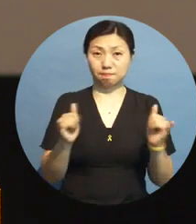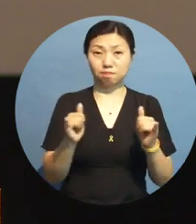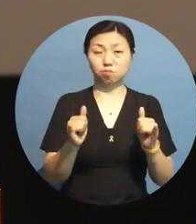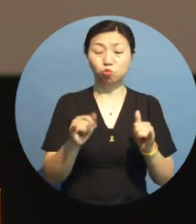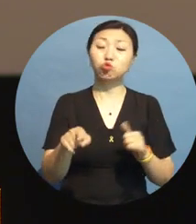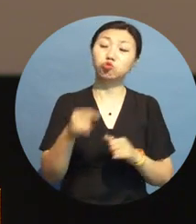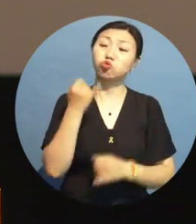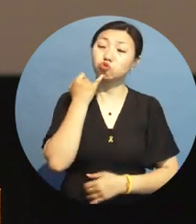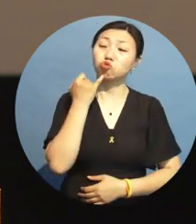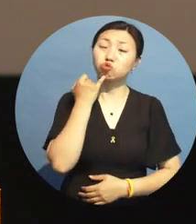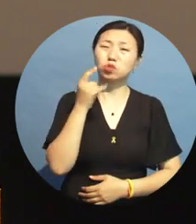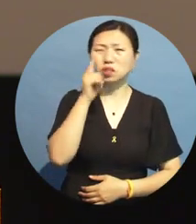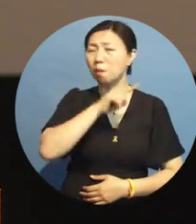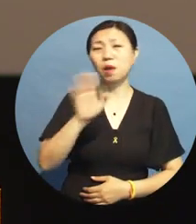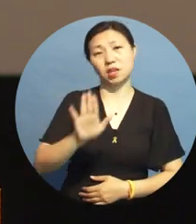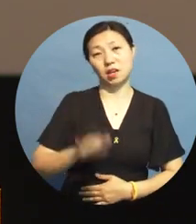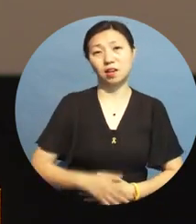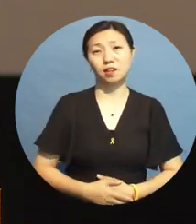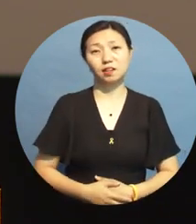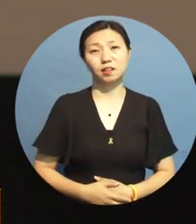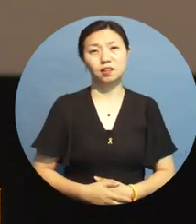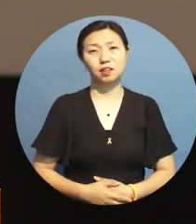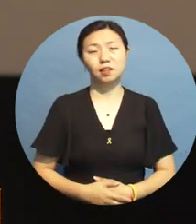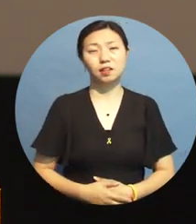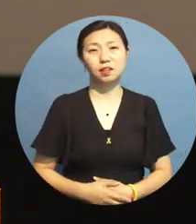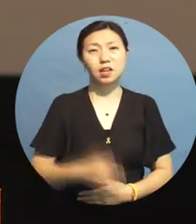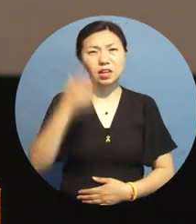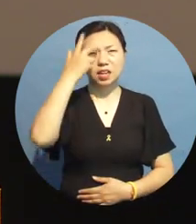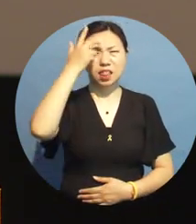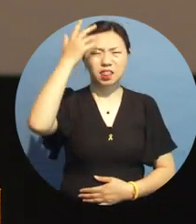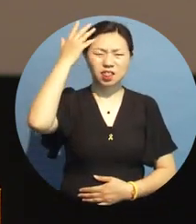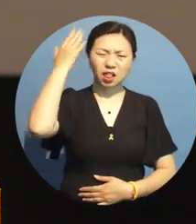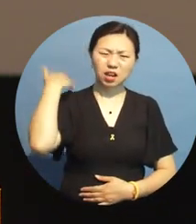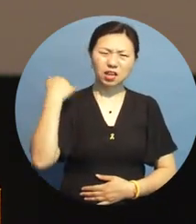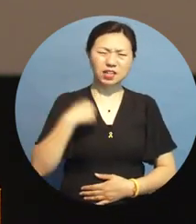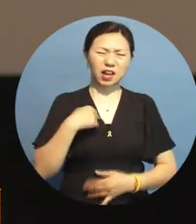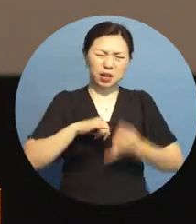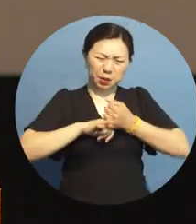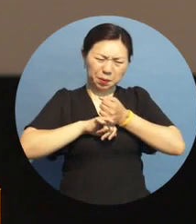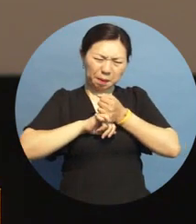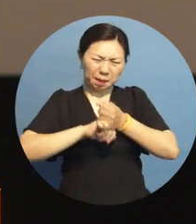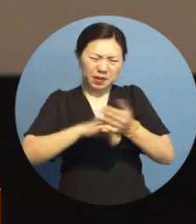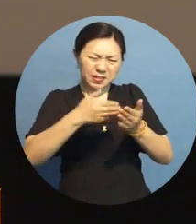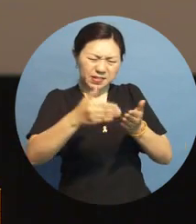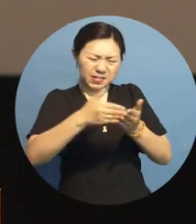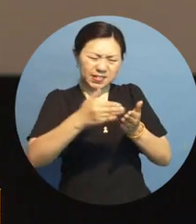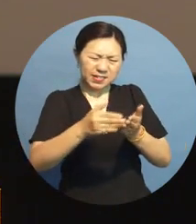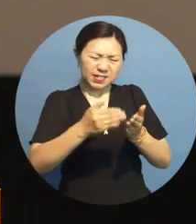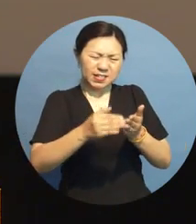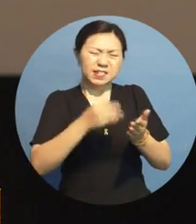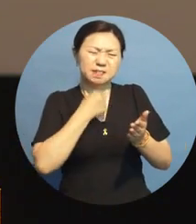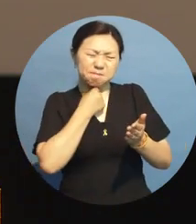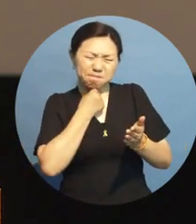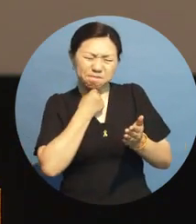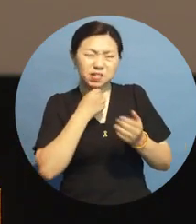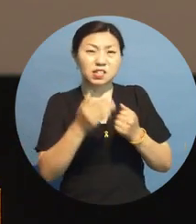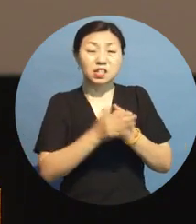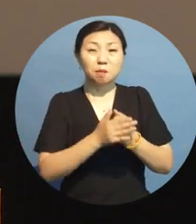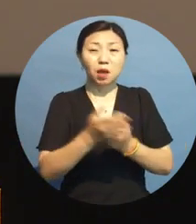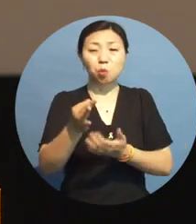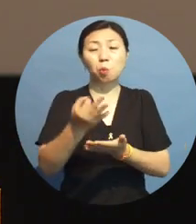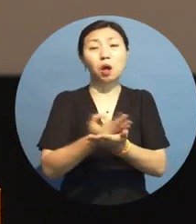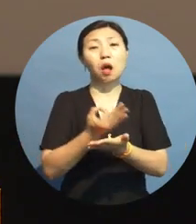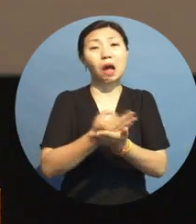있는 사람은 그것도 나쁜 거 아니에요. 옛날에는 나는 꼭 그림을 그리고 싶은데 그림 그린다고 못